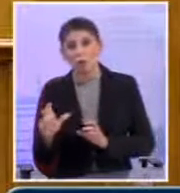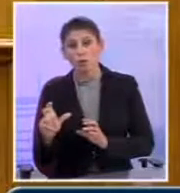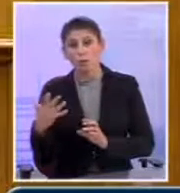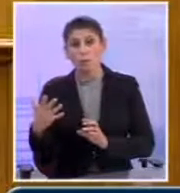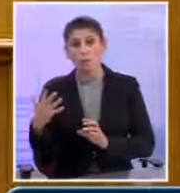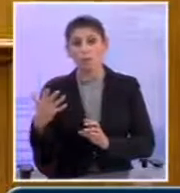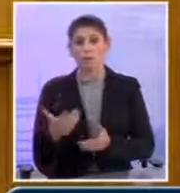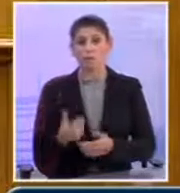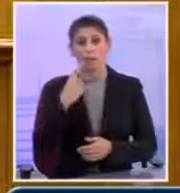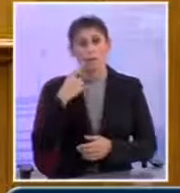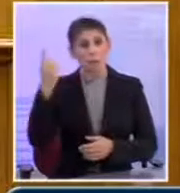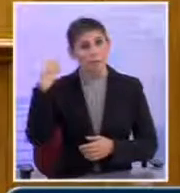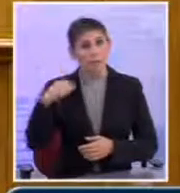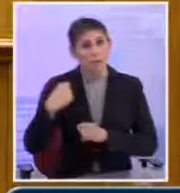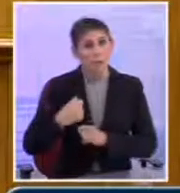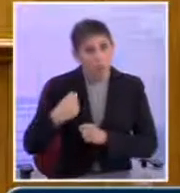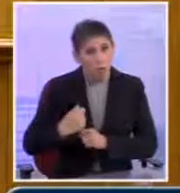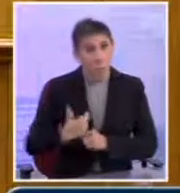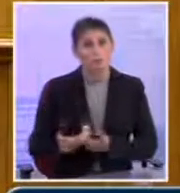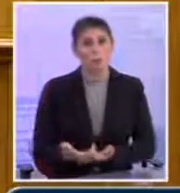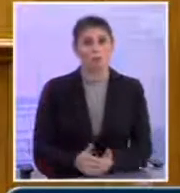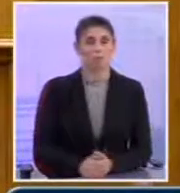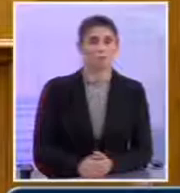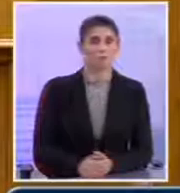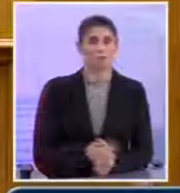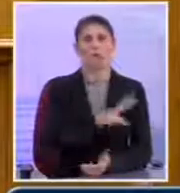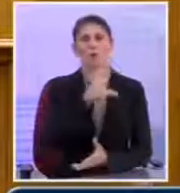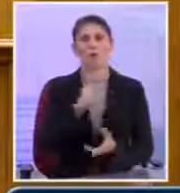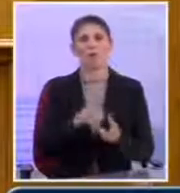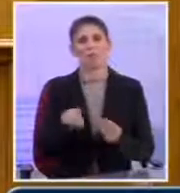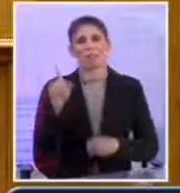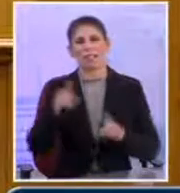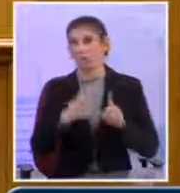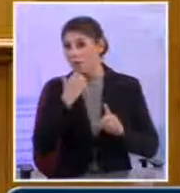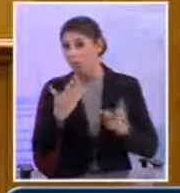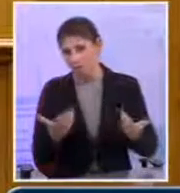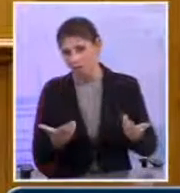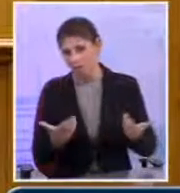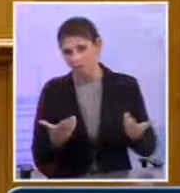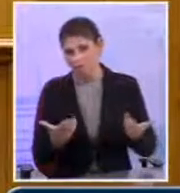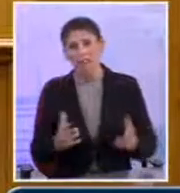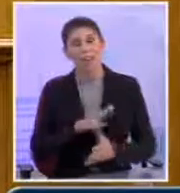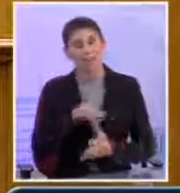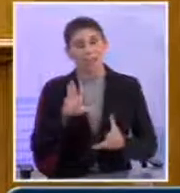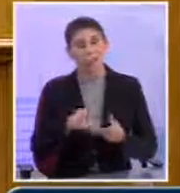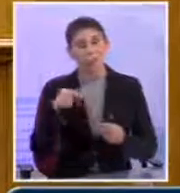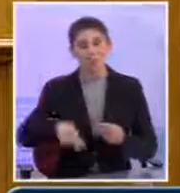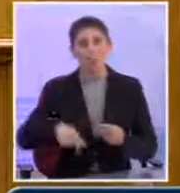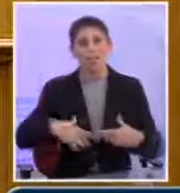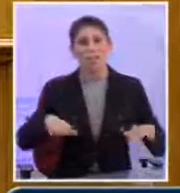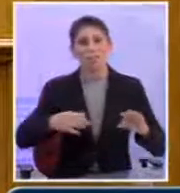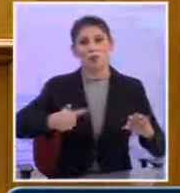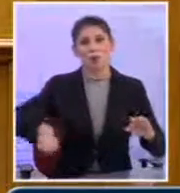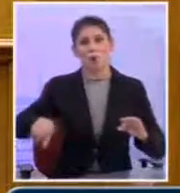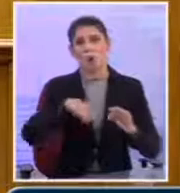185 ήταν πέρυσι τον Ιανουάριο. Όλα αυτά ήταν κάποια λάθη. Και όλα αυτά τώρα αρχίζουμε και γινόμαστε όλοι